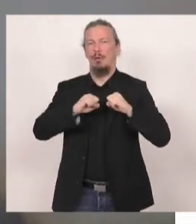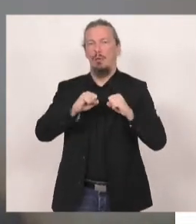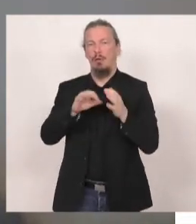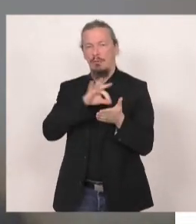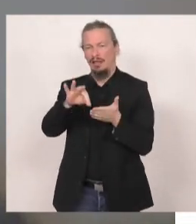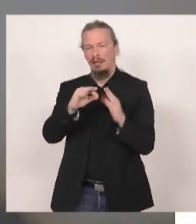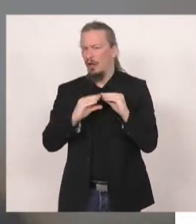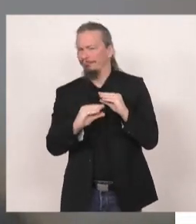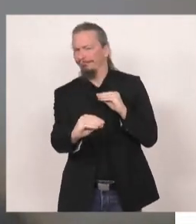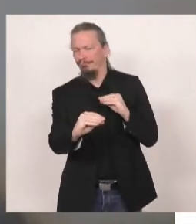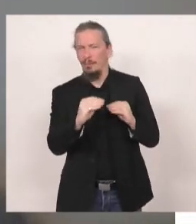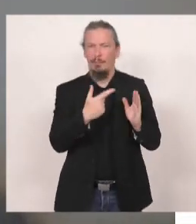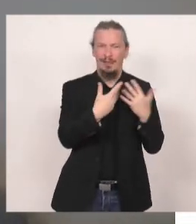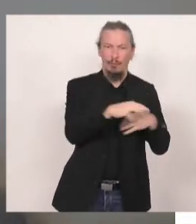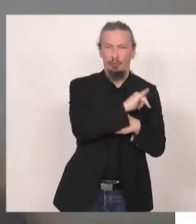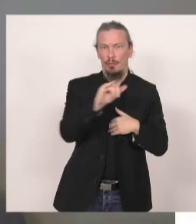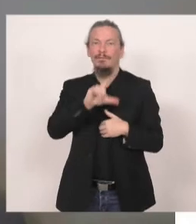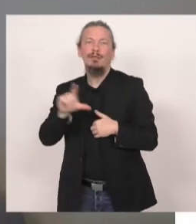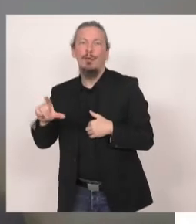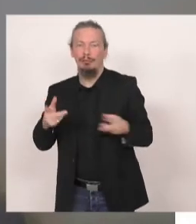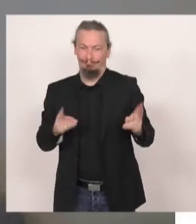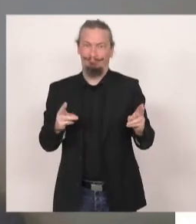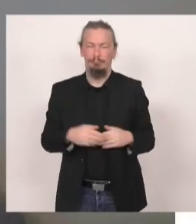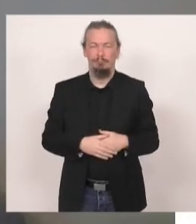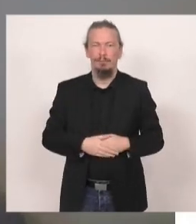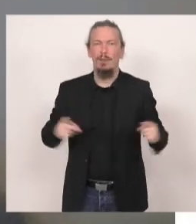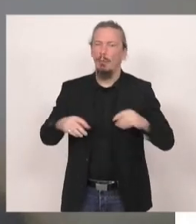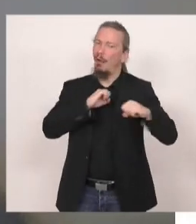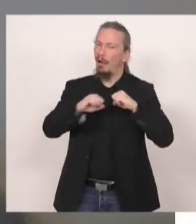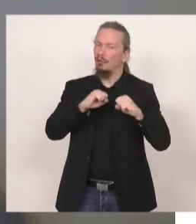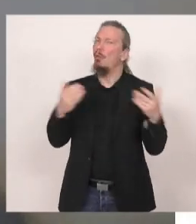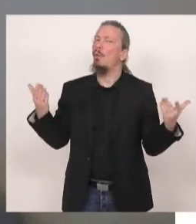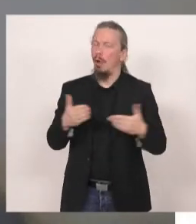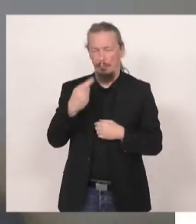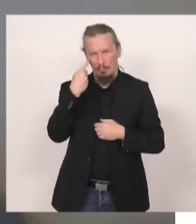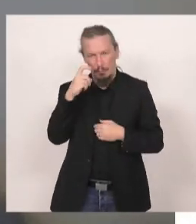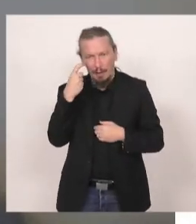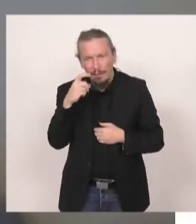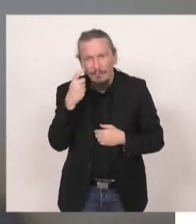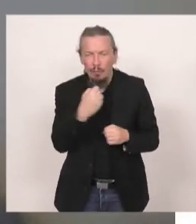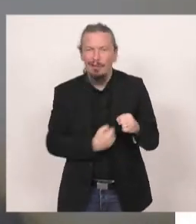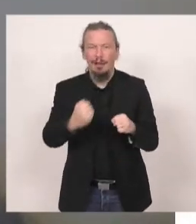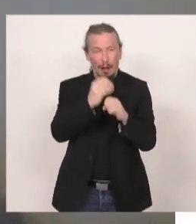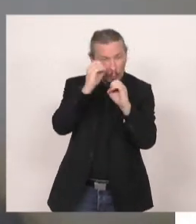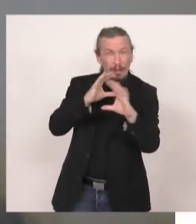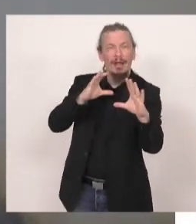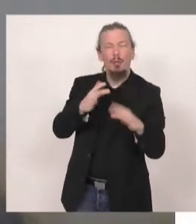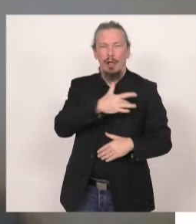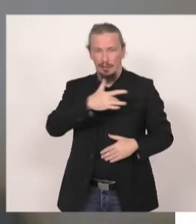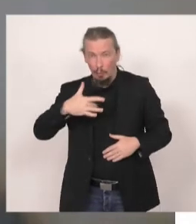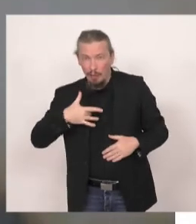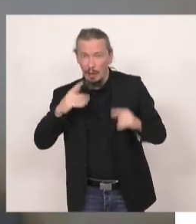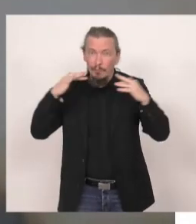stratégie pour 2019-2022. Ce plan d'action prévoyait, entre autres, de créer et d'animer un observatoire métropolitain de santé